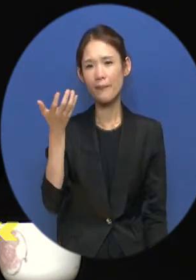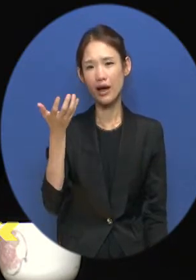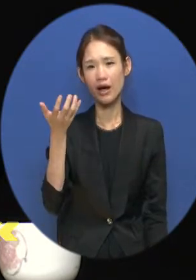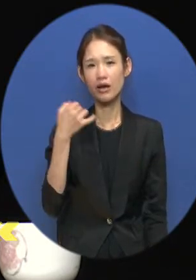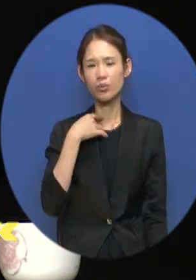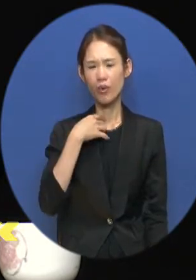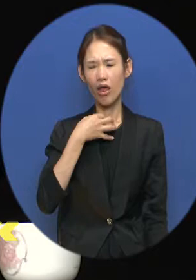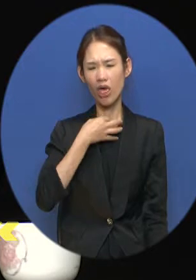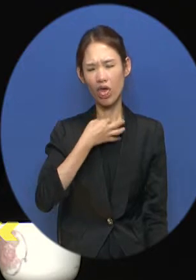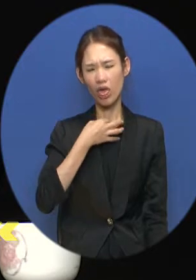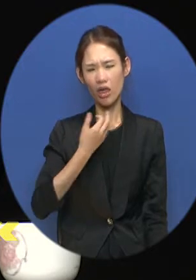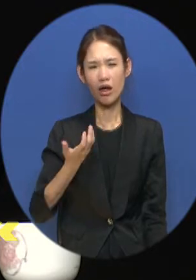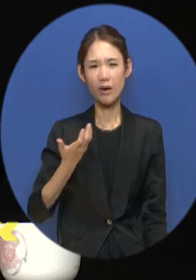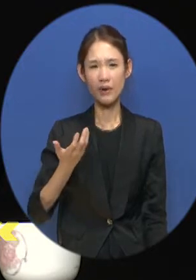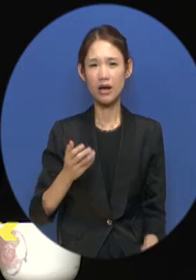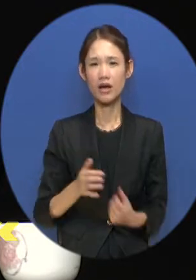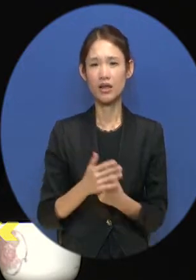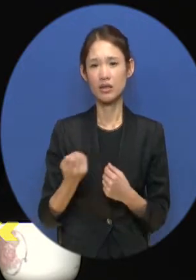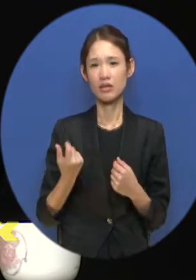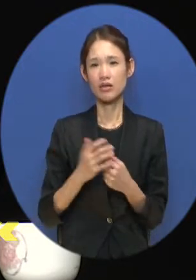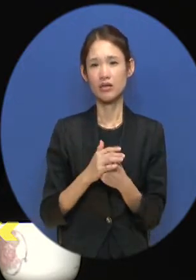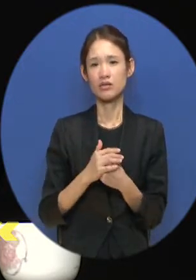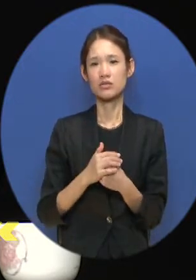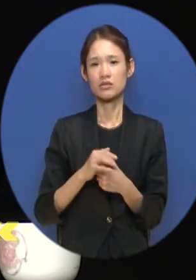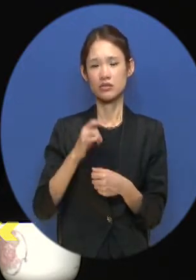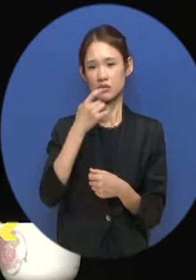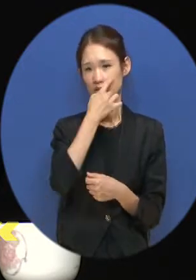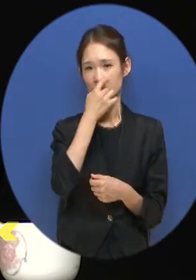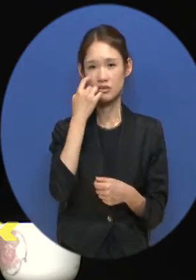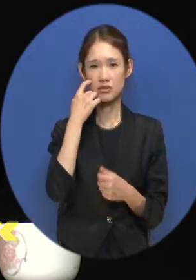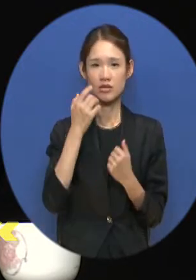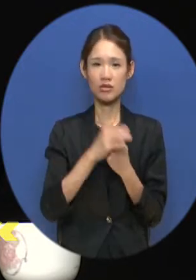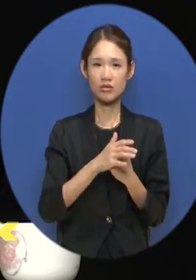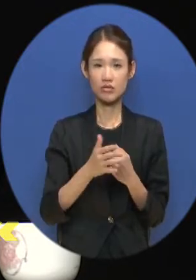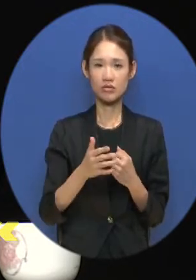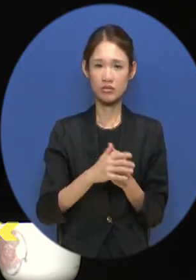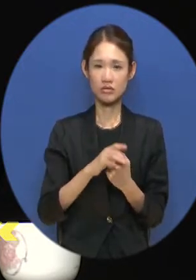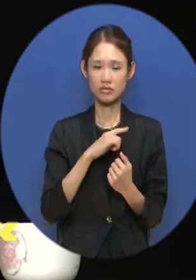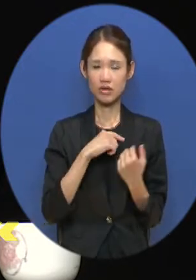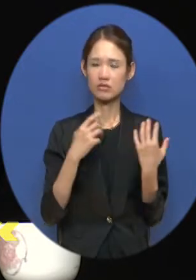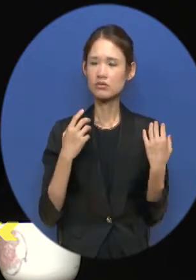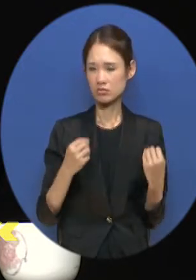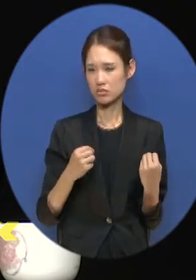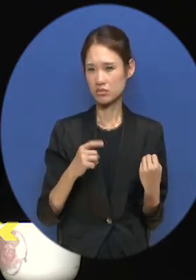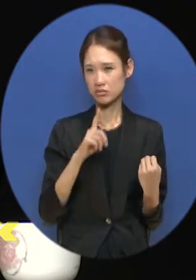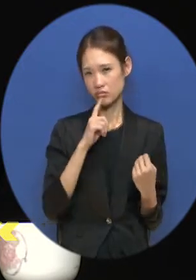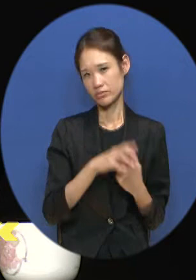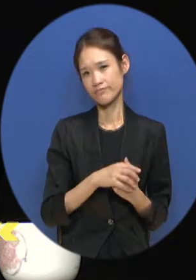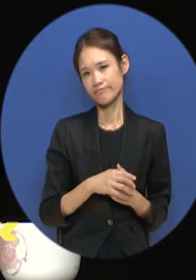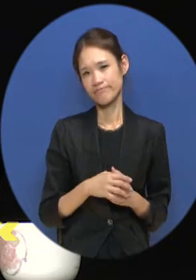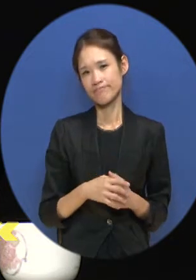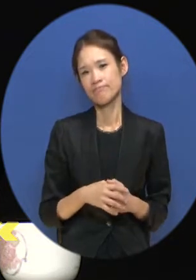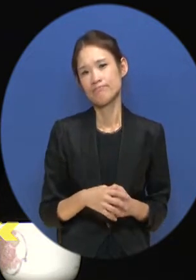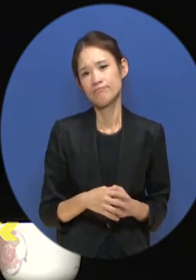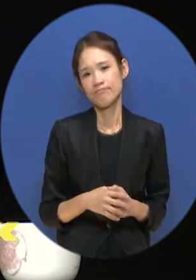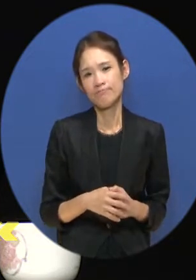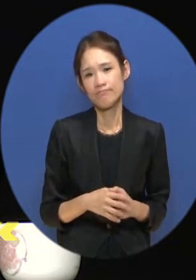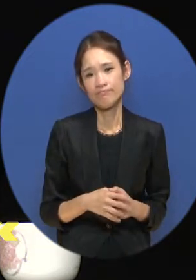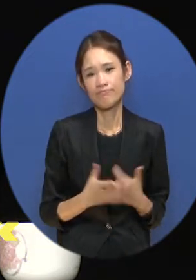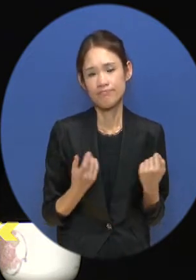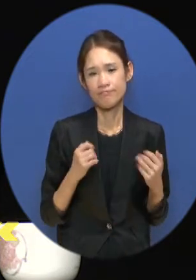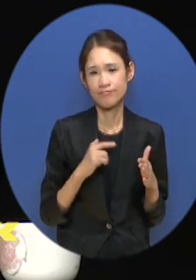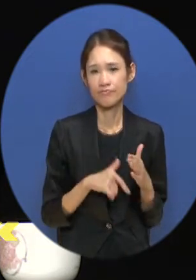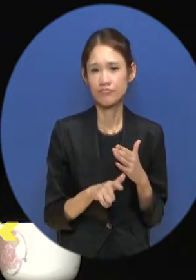뭐 칼칼하다라든가 그런 자각 증상의 호소가 이제 가장 높았던 것 같습니다. 그래서